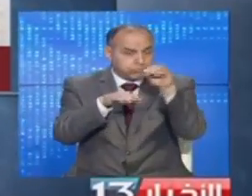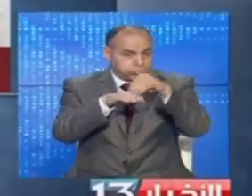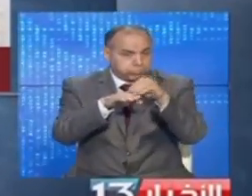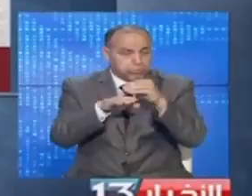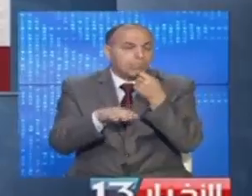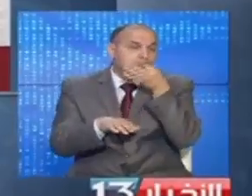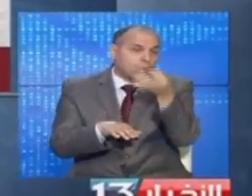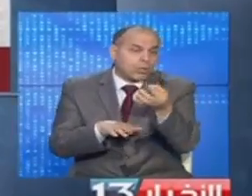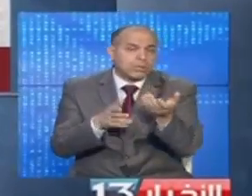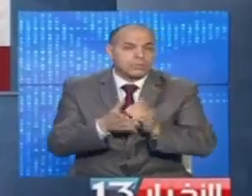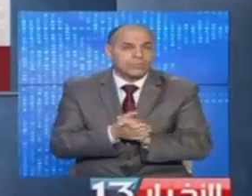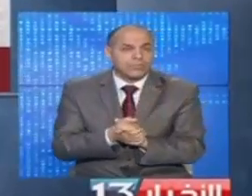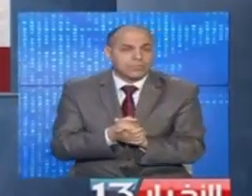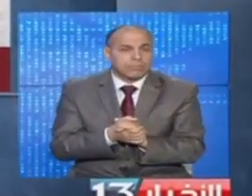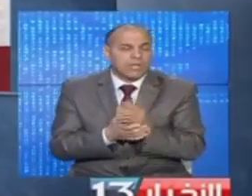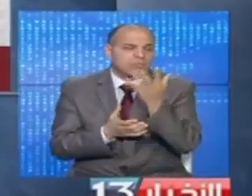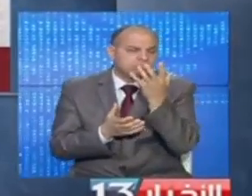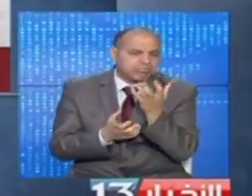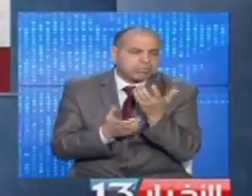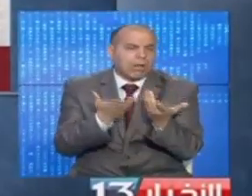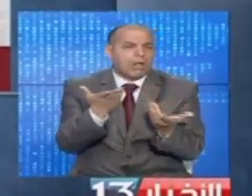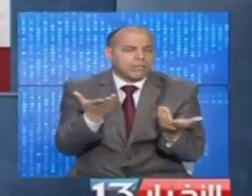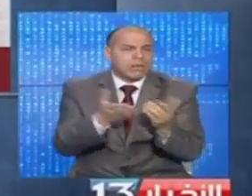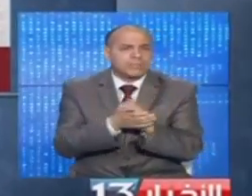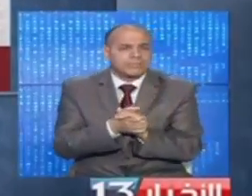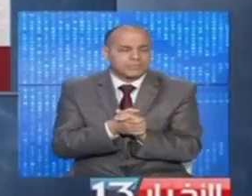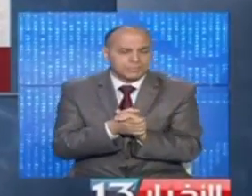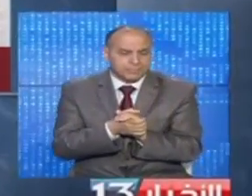وتعبر عن خيبة أملها حقيقة، وعن